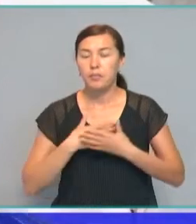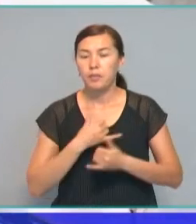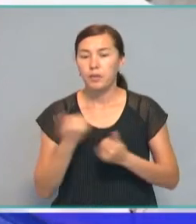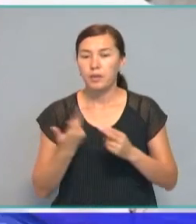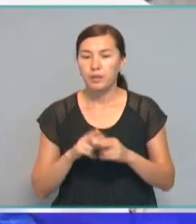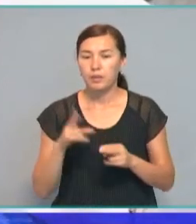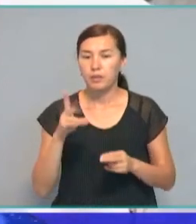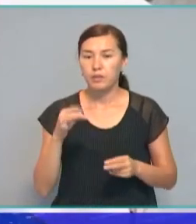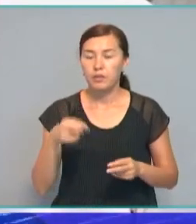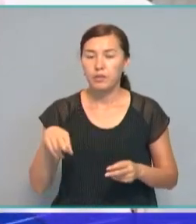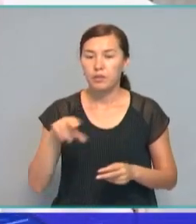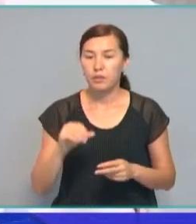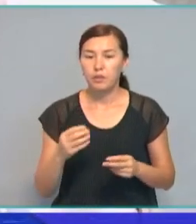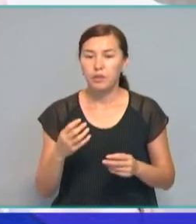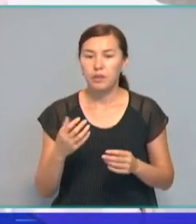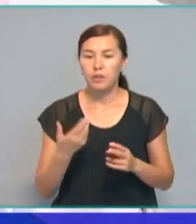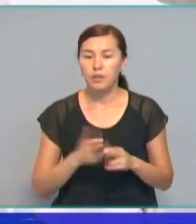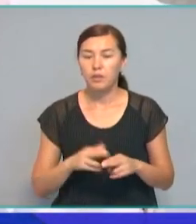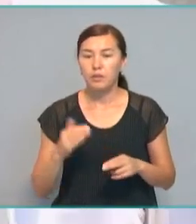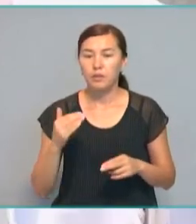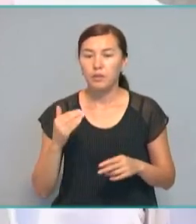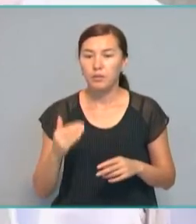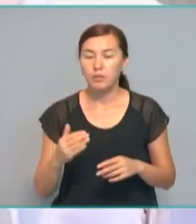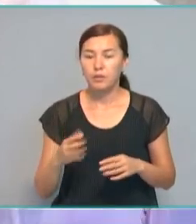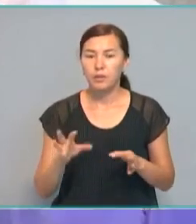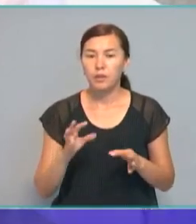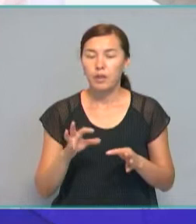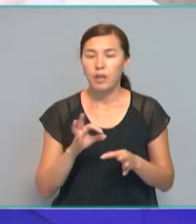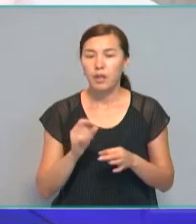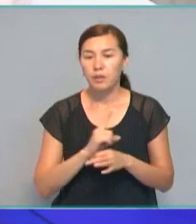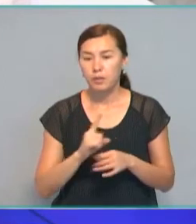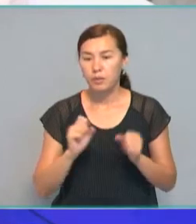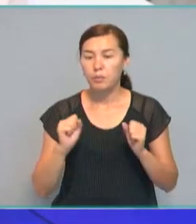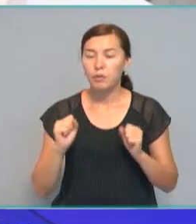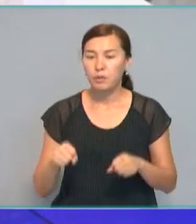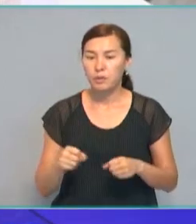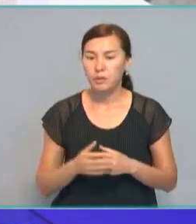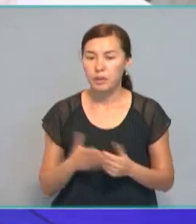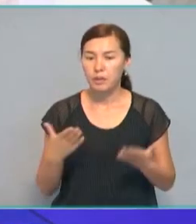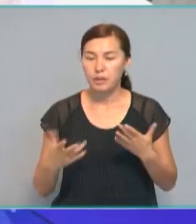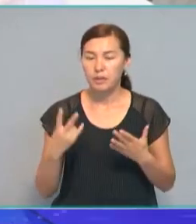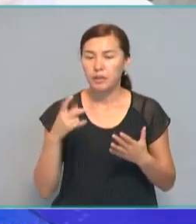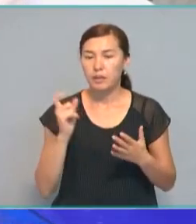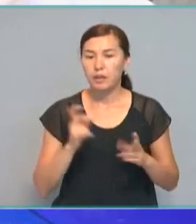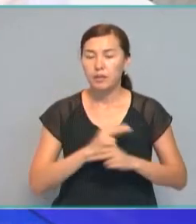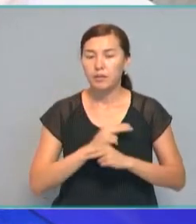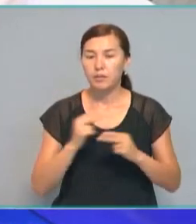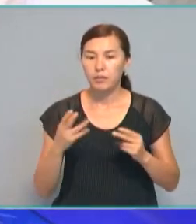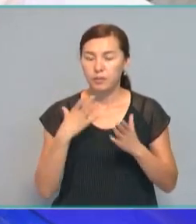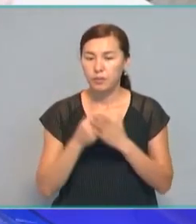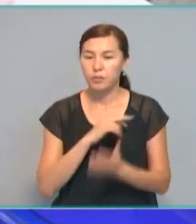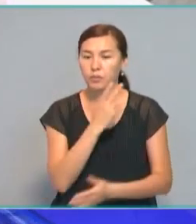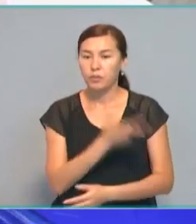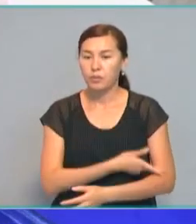бұл кислородный концентратордың және бір жақсы жері, оның регулировать етуге болады, егер жаңағы екі адамға беретін өзі несі